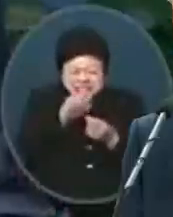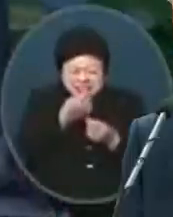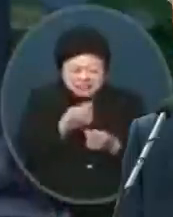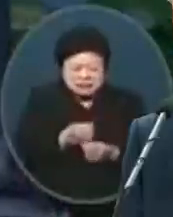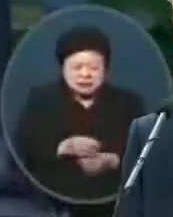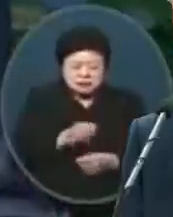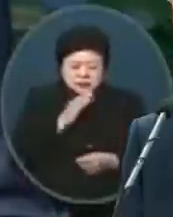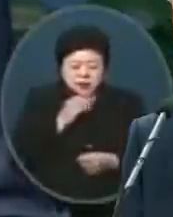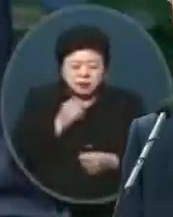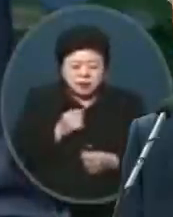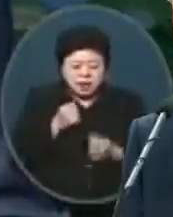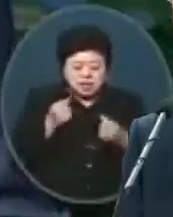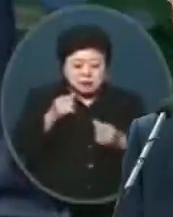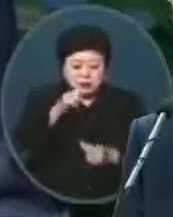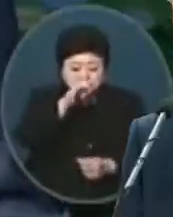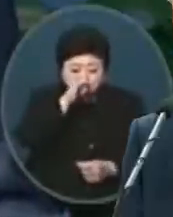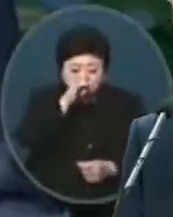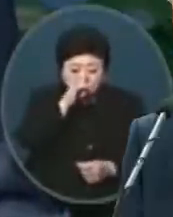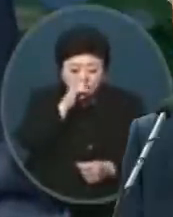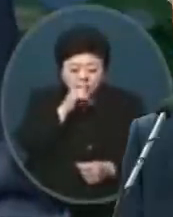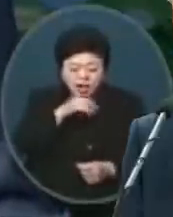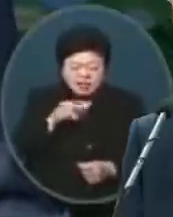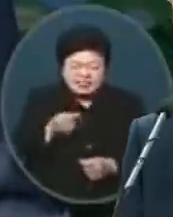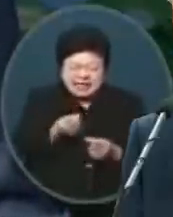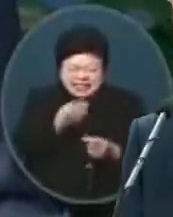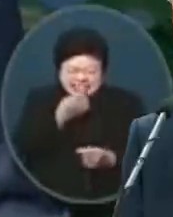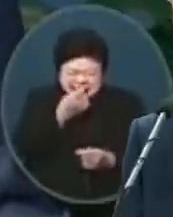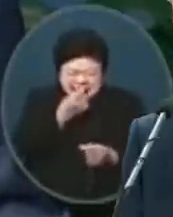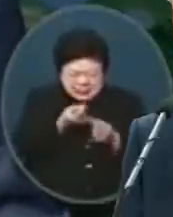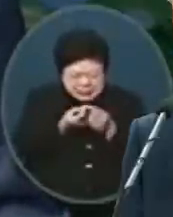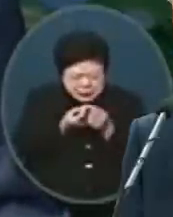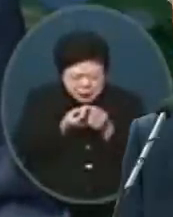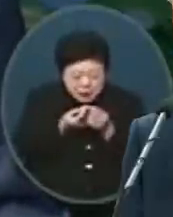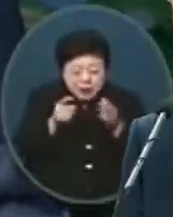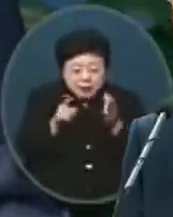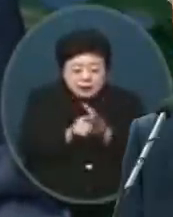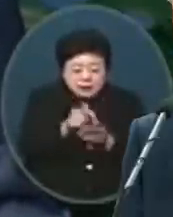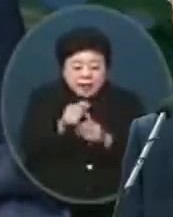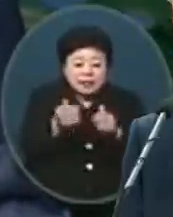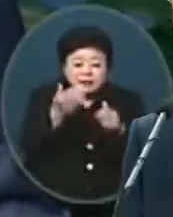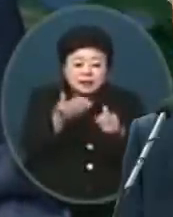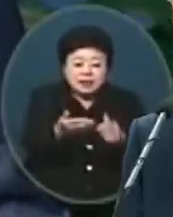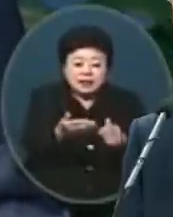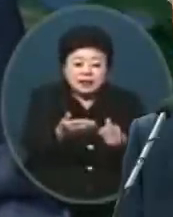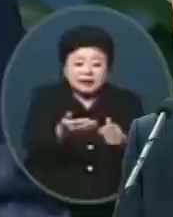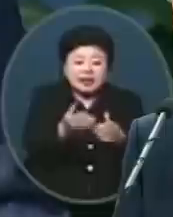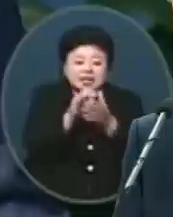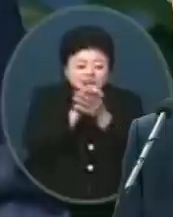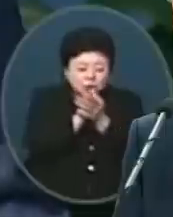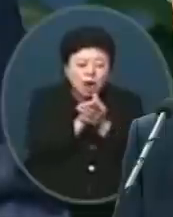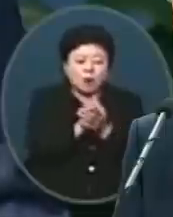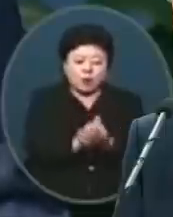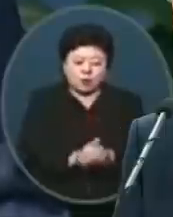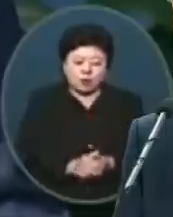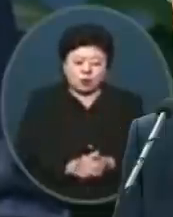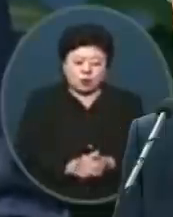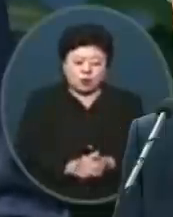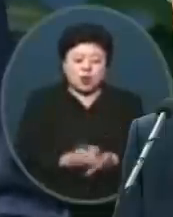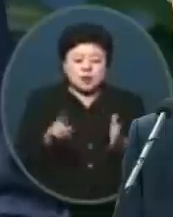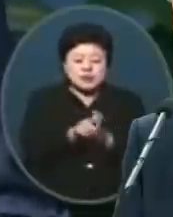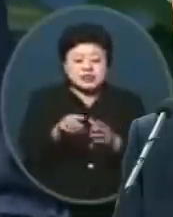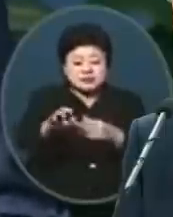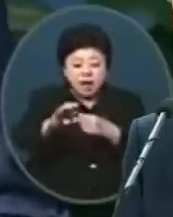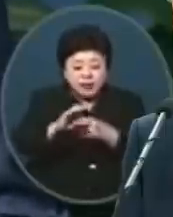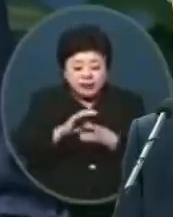얼마나 위력이 있는지 겨자씨 하나일 만한 믿음으로 하나님께 기도하고